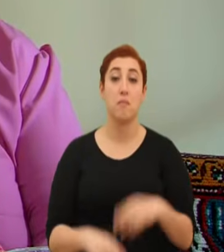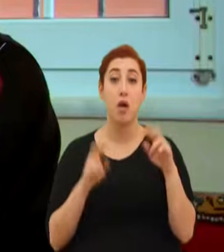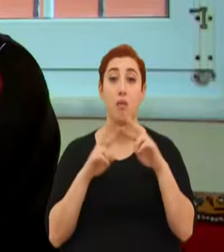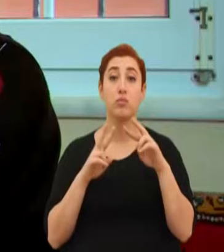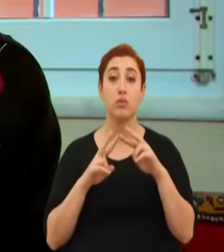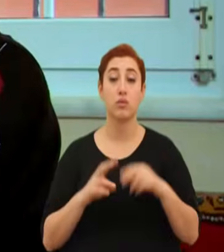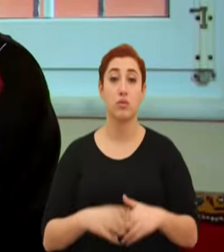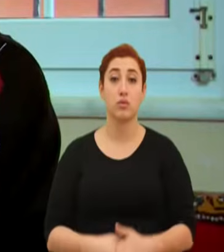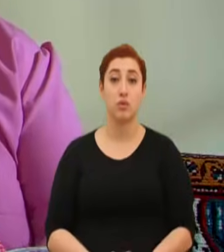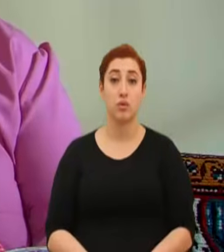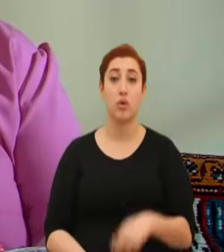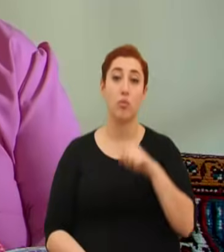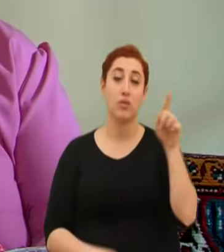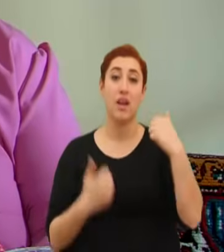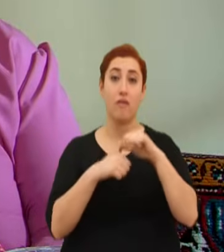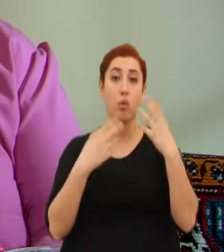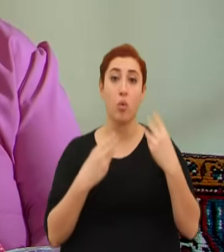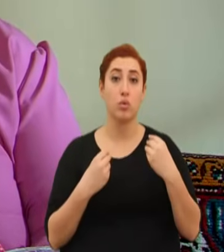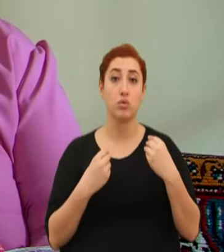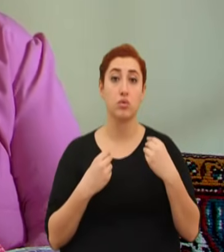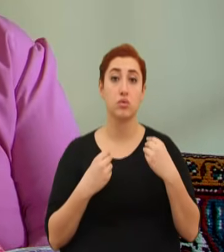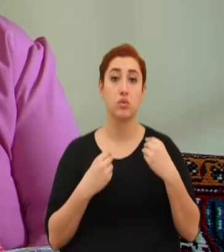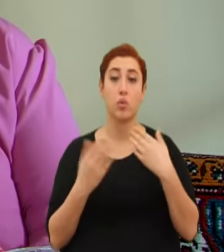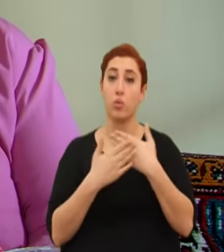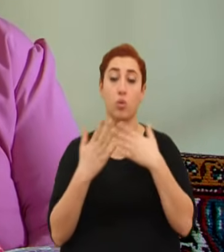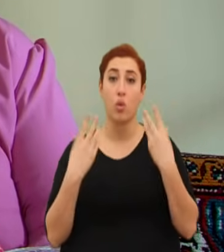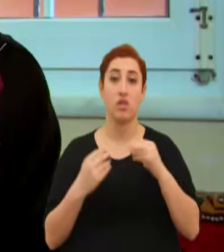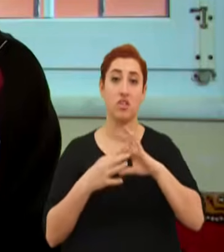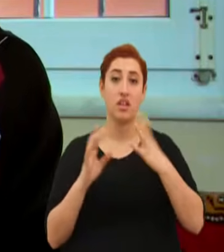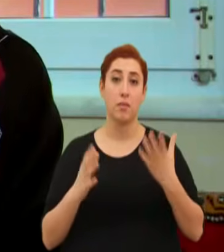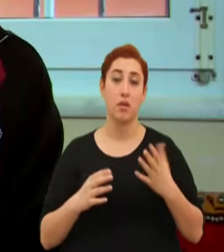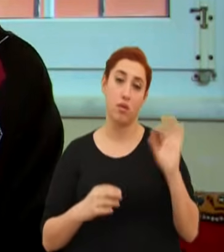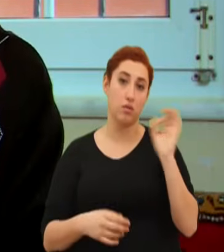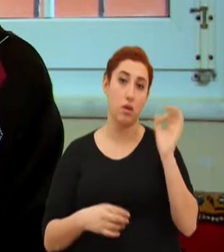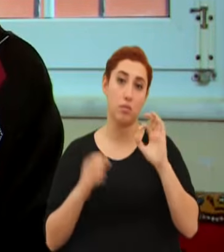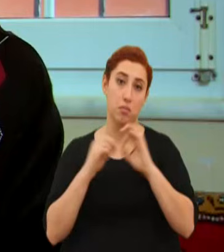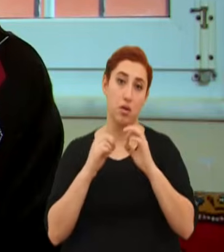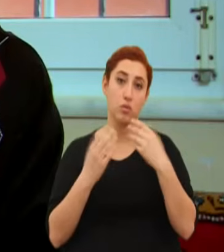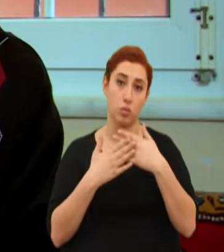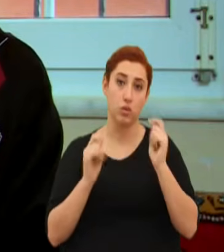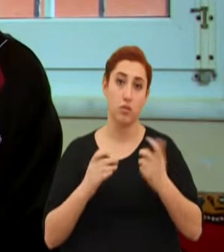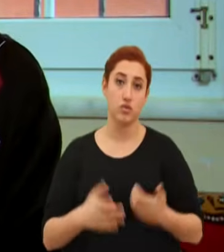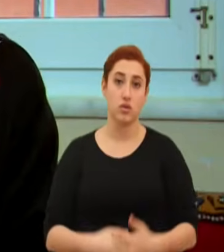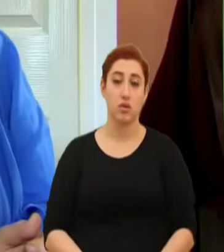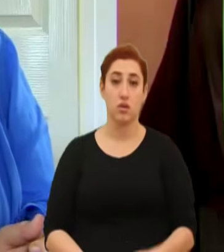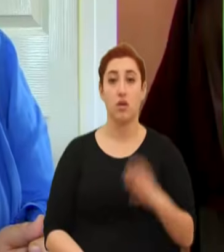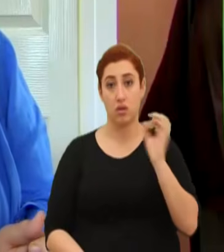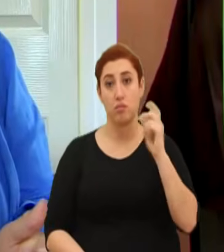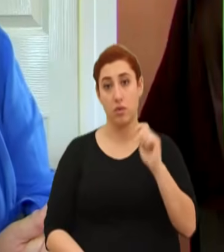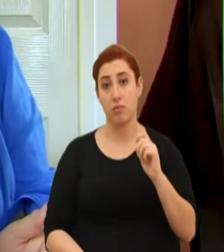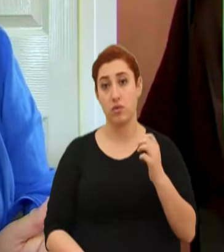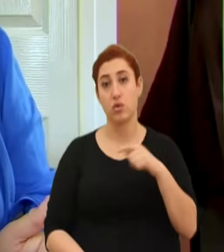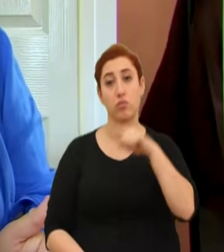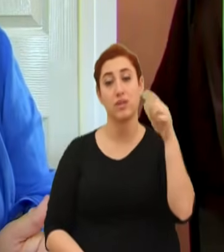Mahmut, bunlar evlenirse düğün olacak demektir. Tabii Badire, düğün yapacaklar canım. Tabii yapacaklar